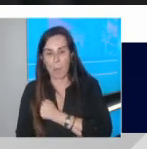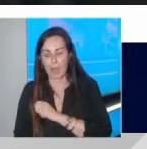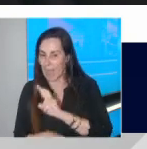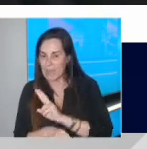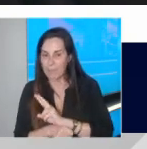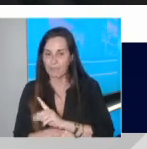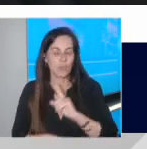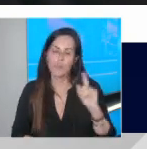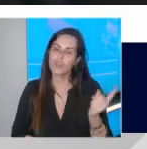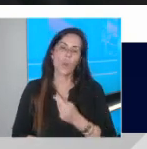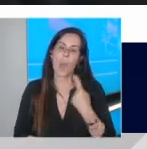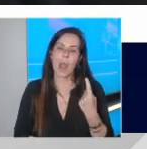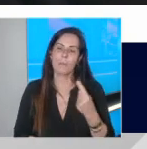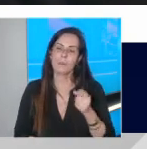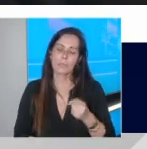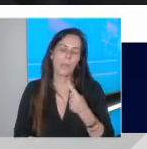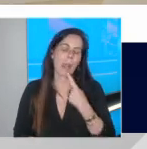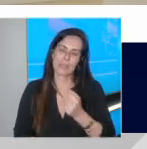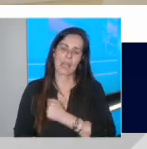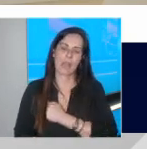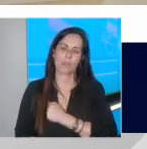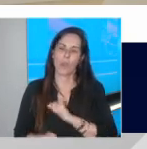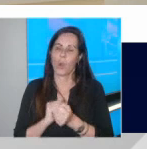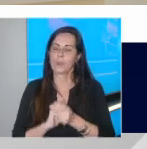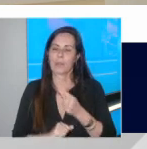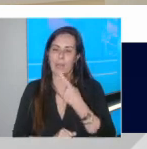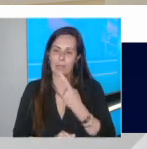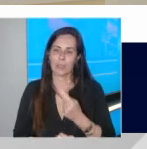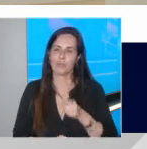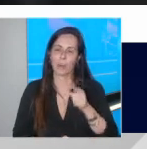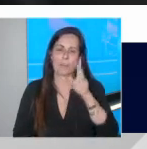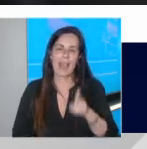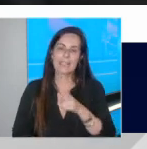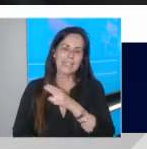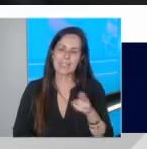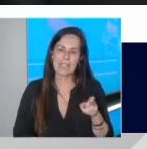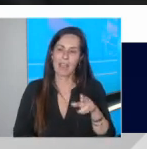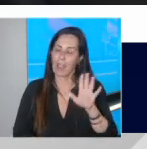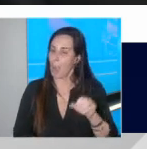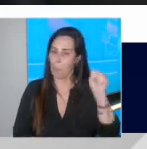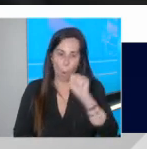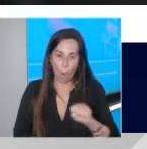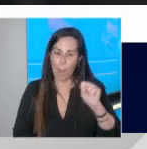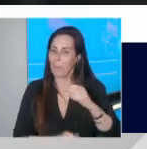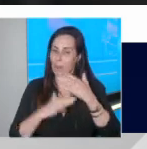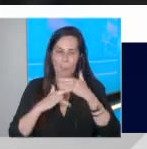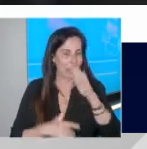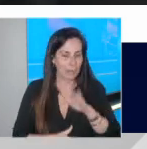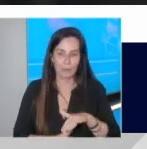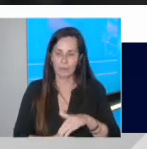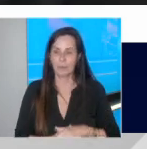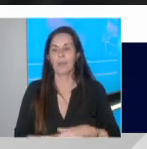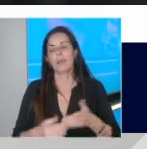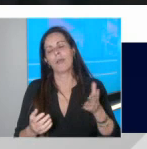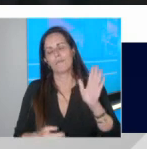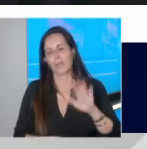שכולם, במובן כזה אחר צריכים לדבר על הדת, או צריכים להזכיר שהם הולכים לכנסייה, זה היה נכון לגבי אובמה, לגבי קלינטון,